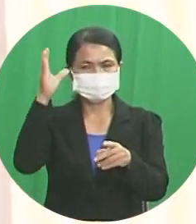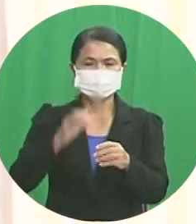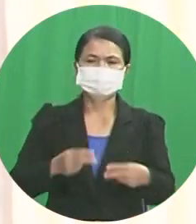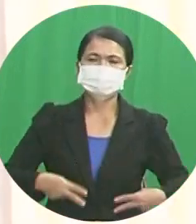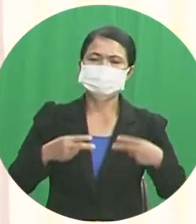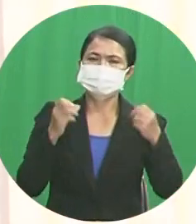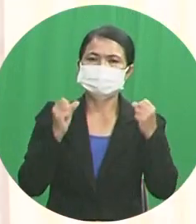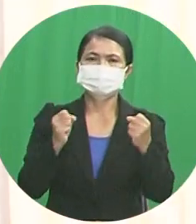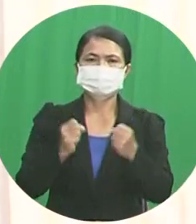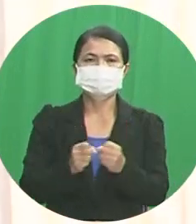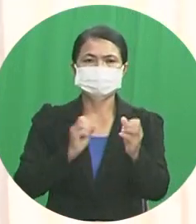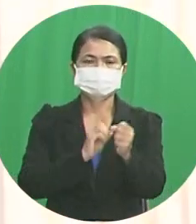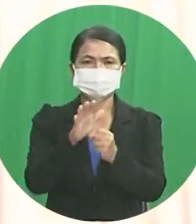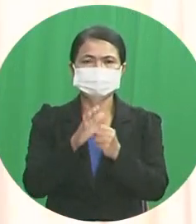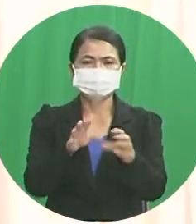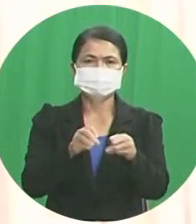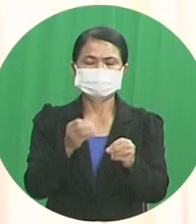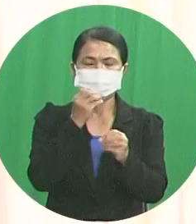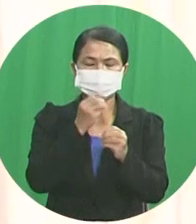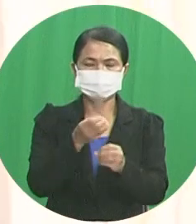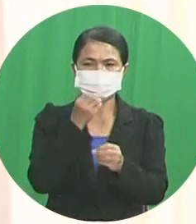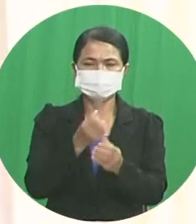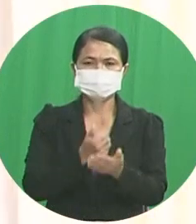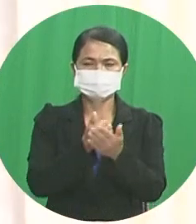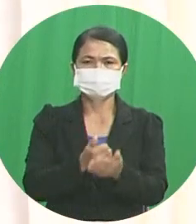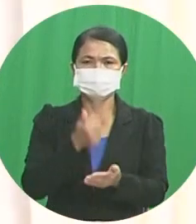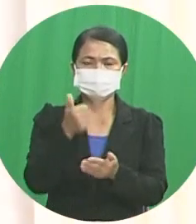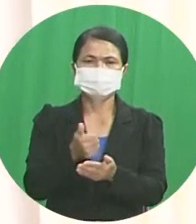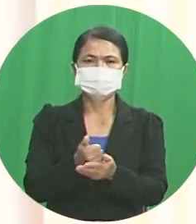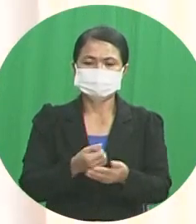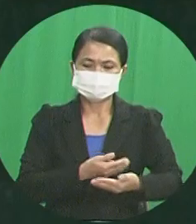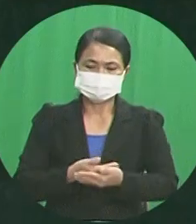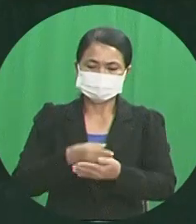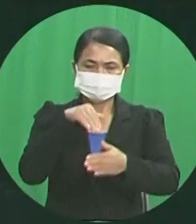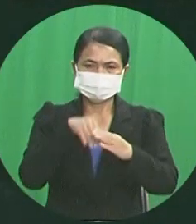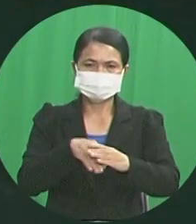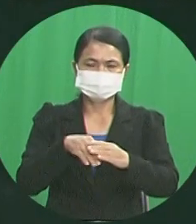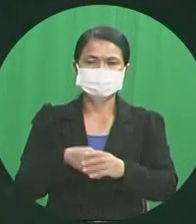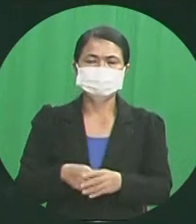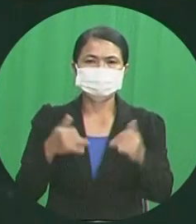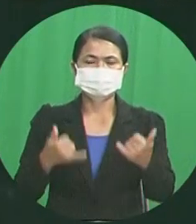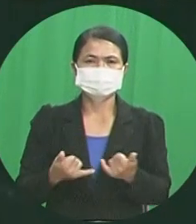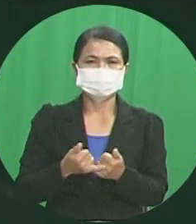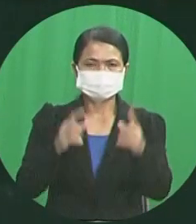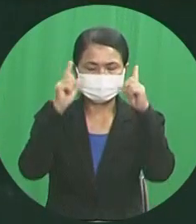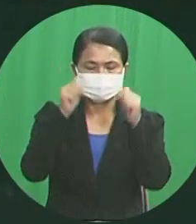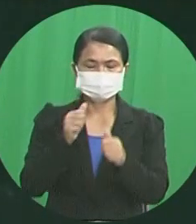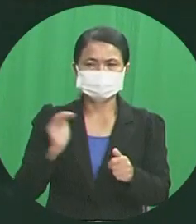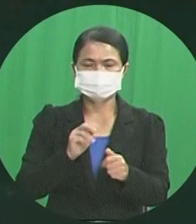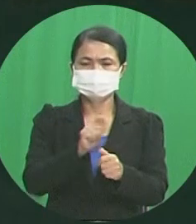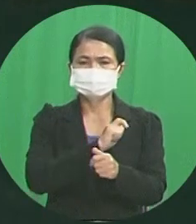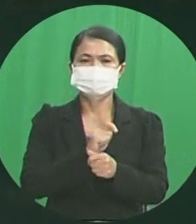ខភាពមាំមួនផ្ដើមចេញពីការទទួលទាននៅអាហារូបត្ថម្ភល្អតាំងពីទីរួមក្នុងផ្ទៃនេះជាការលើកឡើងរបស់ឯកឧត្តមសំ